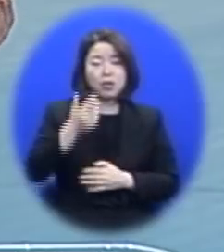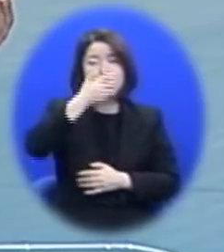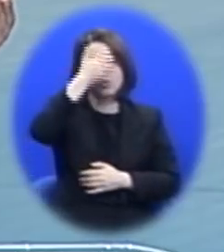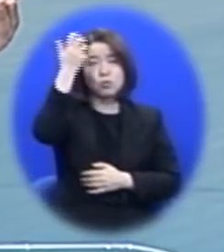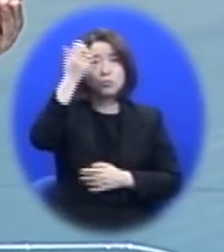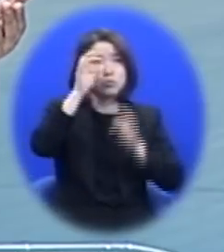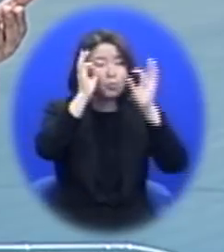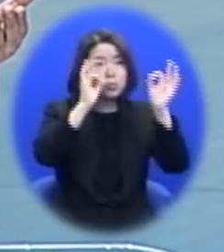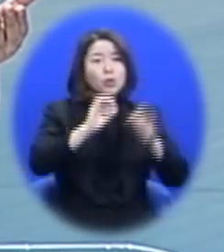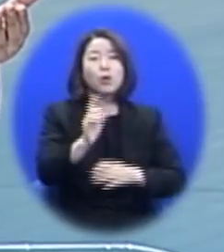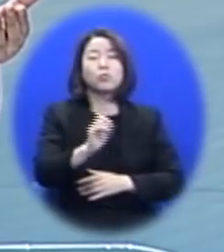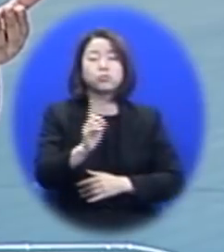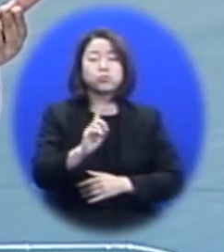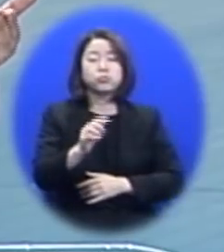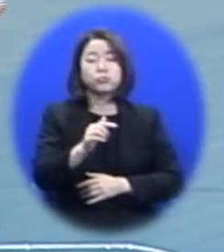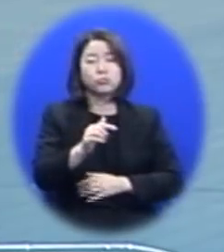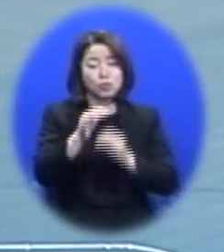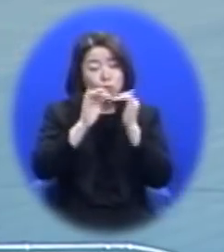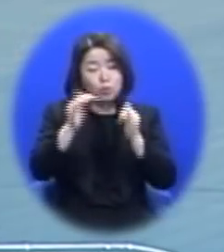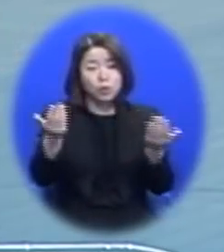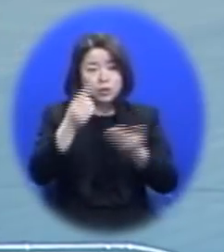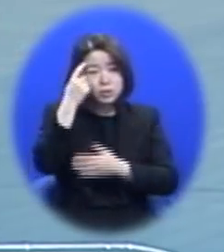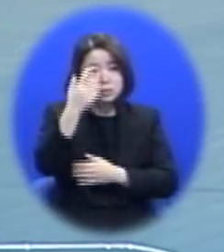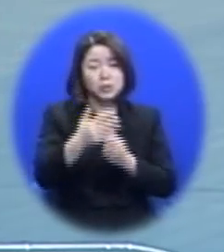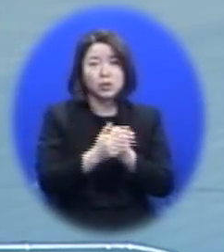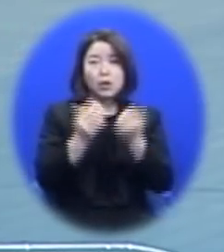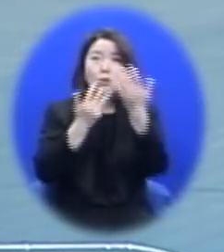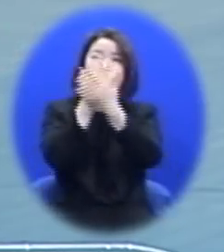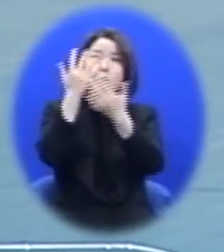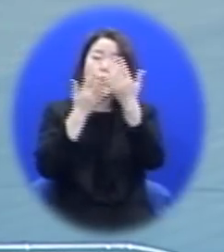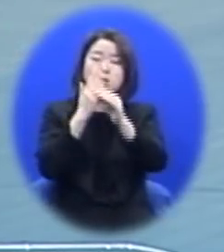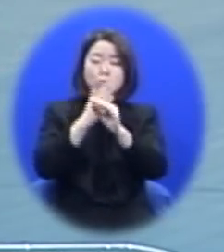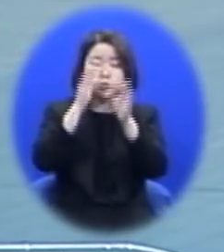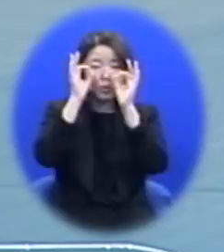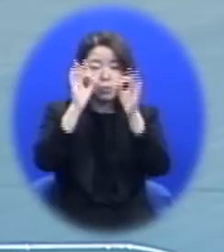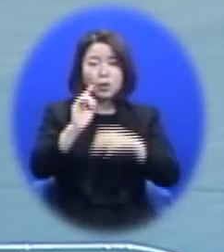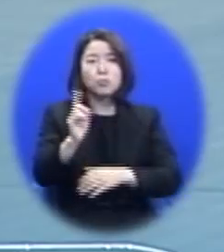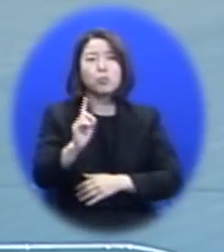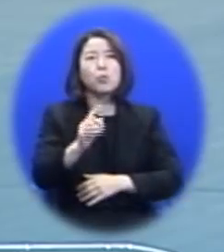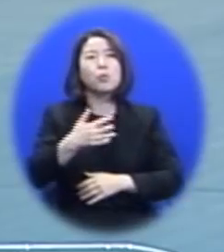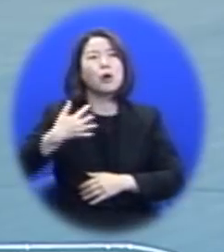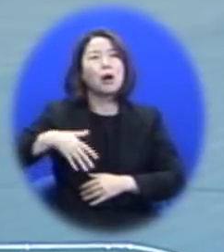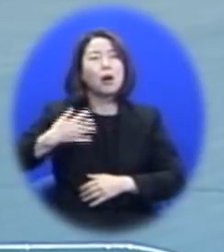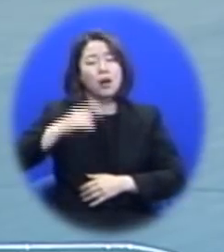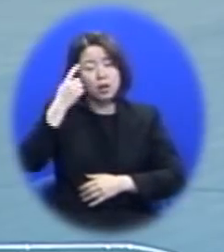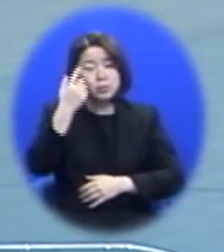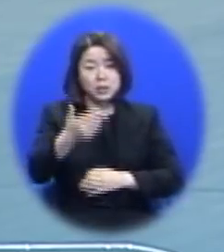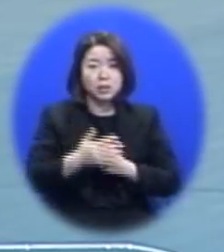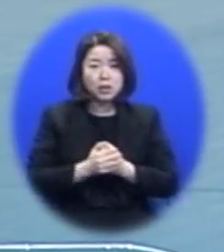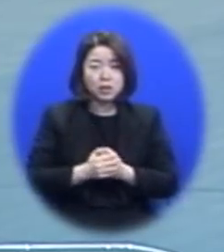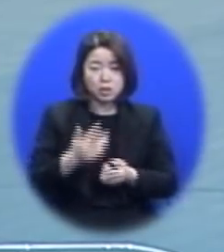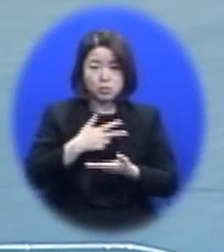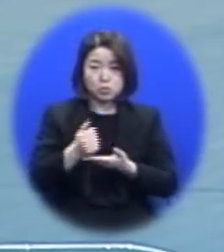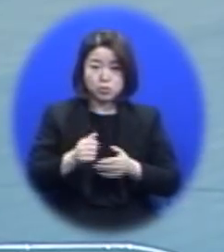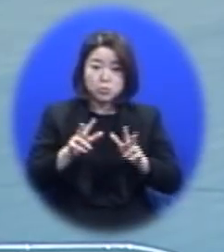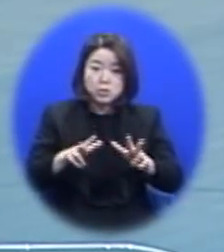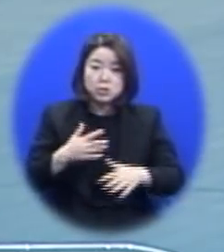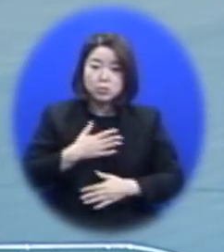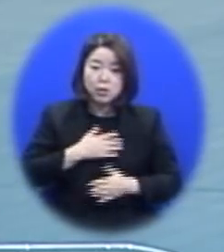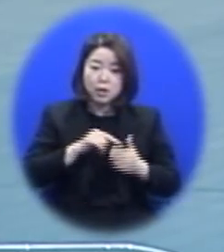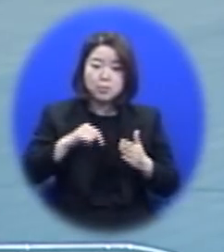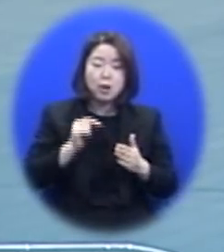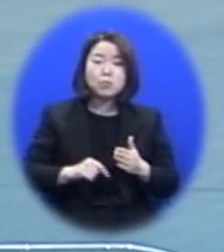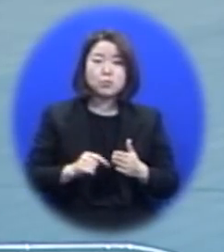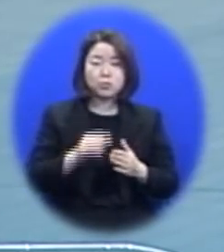꿈속에서 본 게 뭘 그렇게 대단하며, 환상 중에 본 게 뭐가 그렇게 대단합니까? 주님이 지금 내 마음에 계신데.